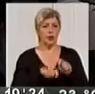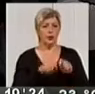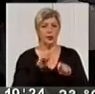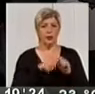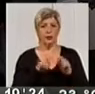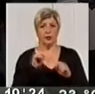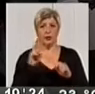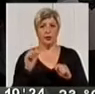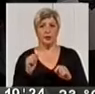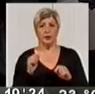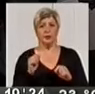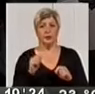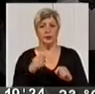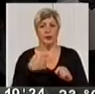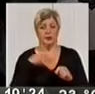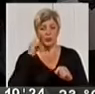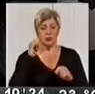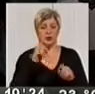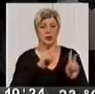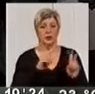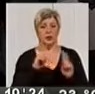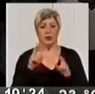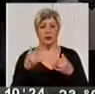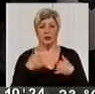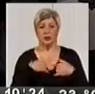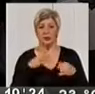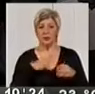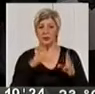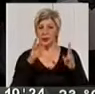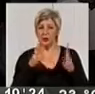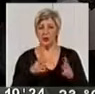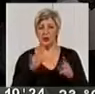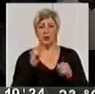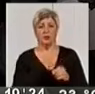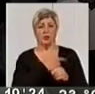були негаразди в Одесі, і сьогодні